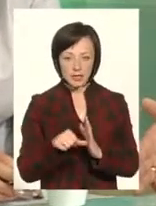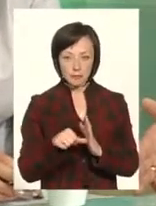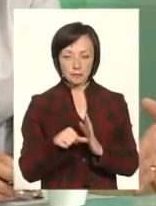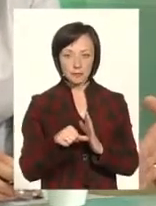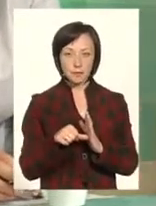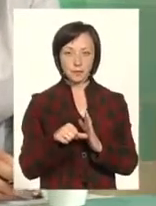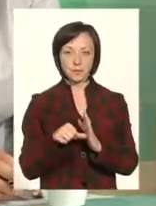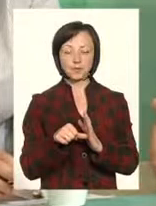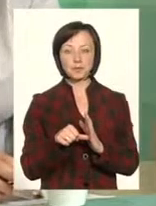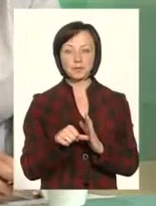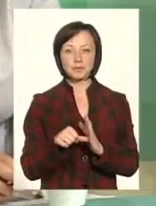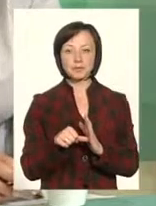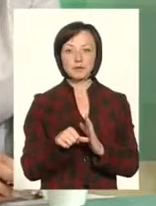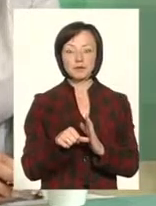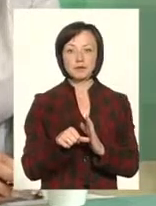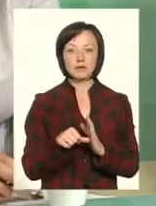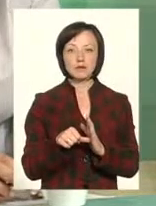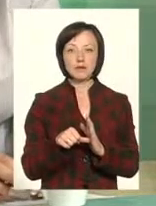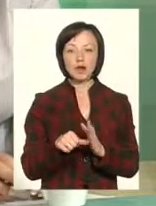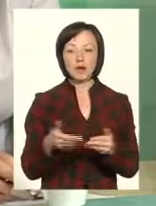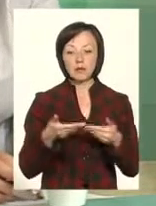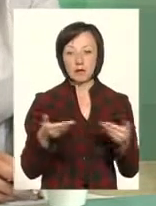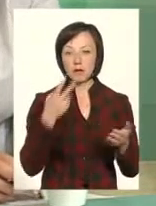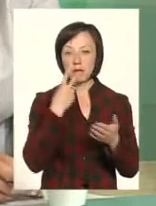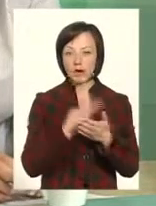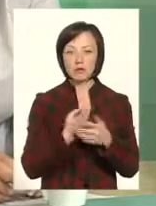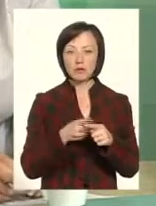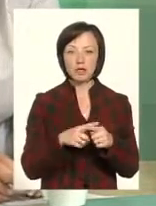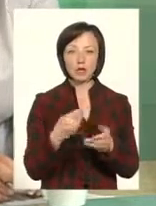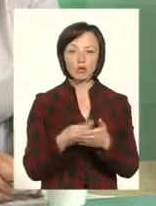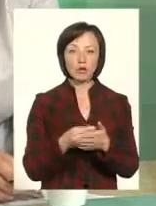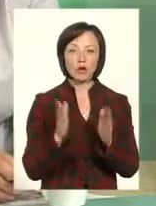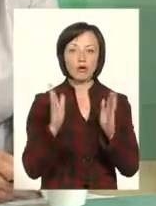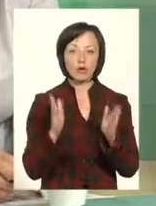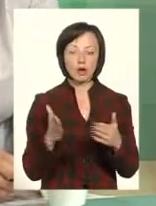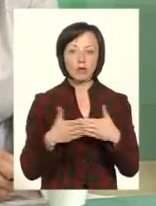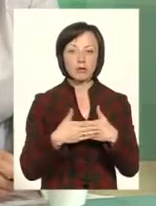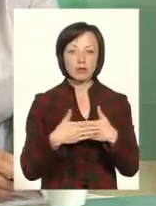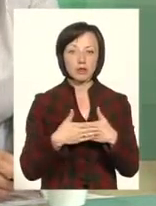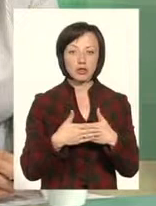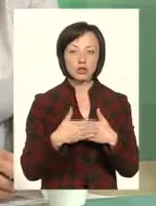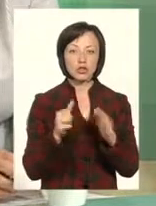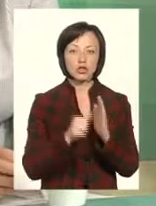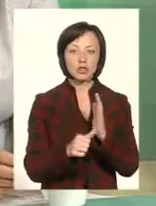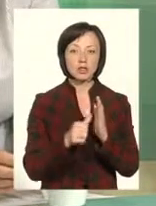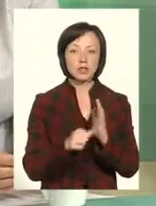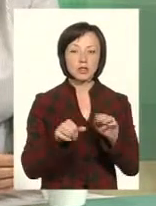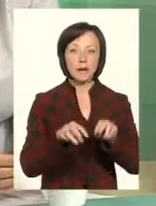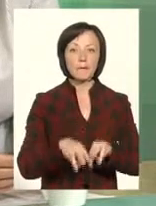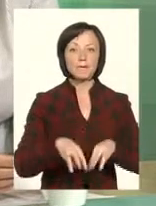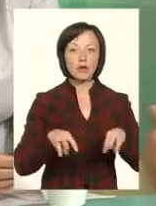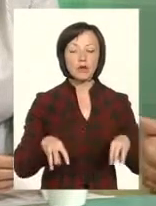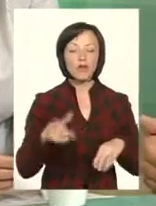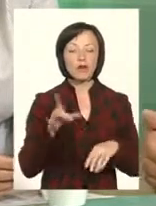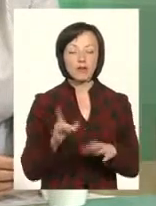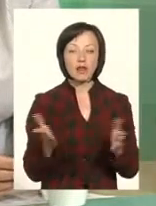6 місяців, так, тобто перше півріччя, ми вже бачимо, що ця сума буде близько, ну, 60 мільйонів